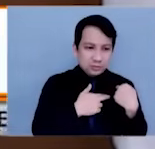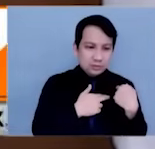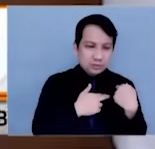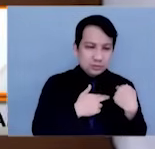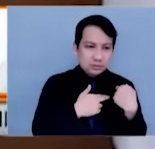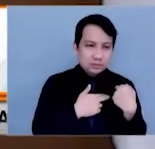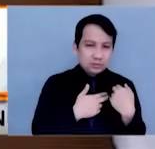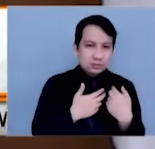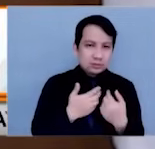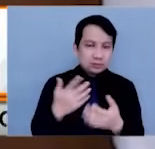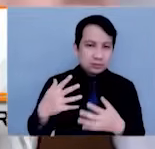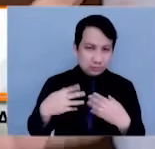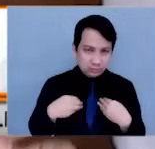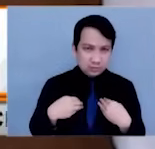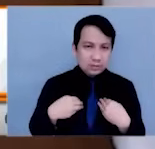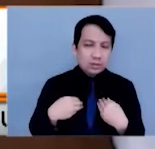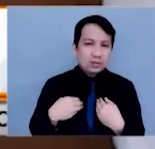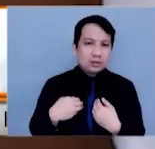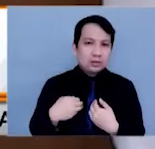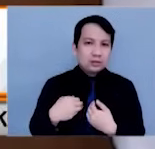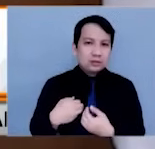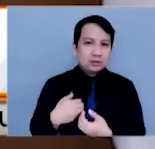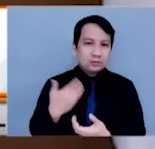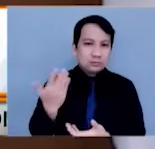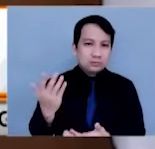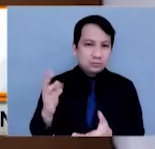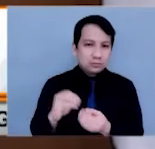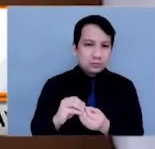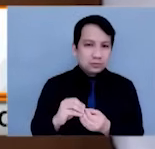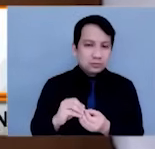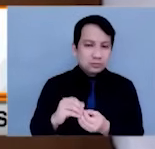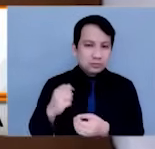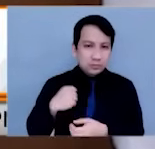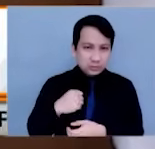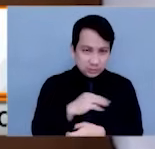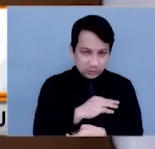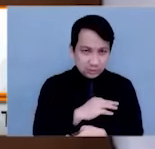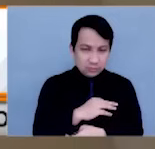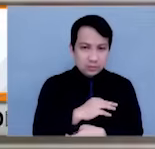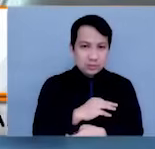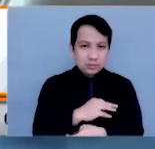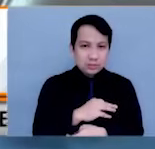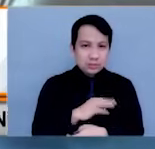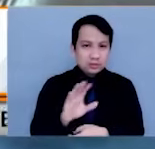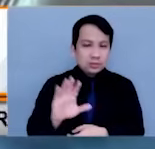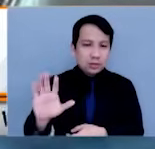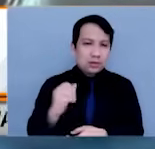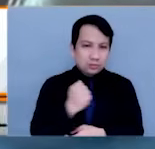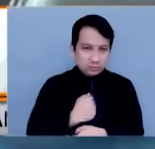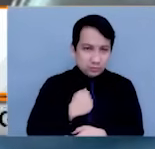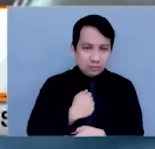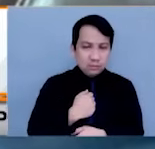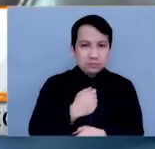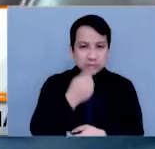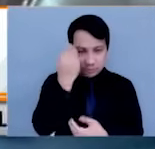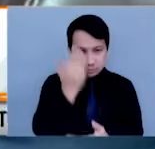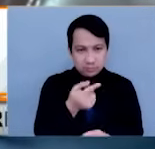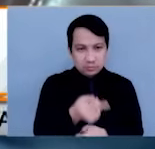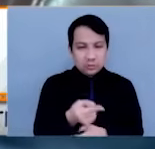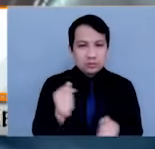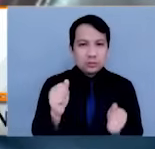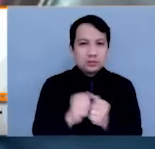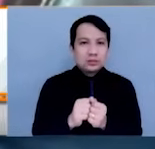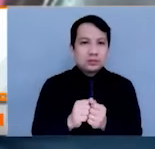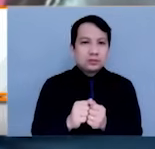po at yung aking mga tao naman, nire-reprimand ko rin sila. Gayunman,